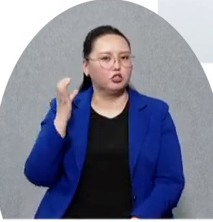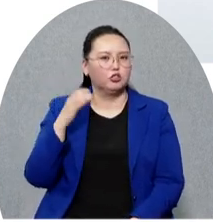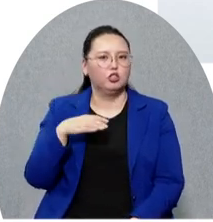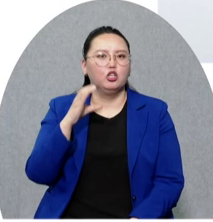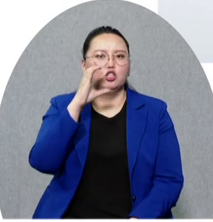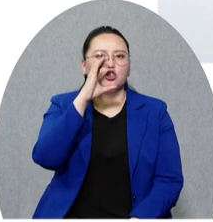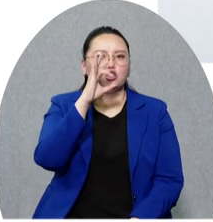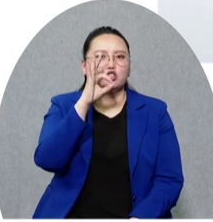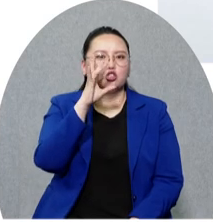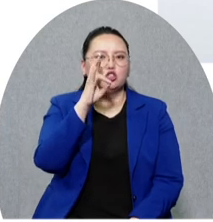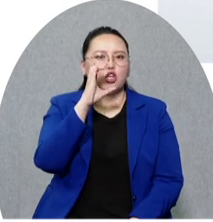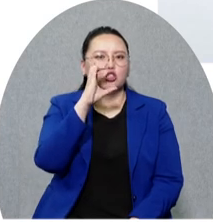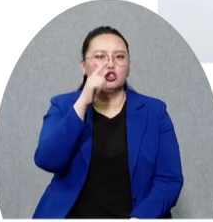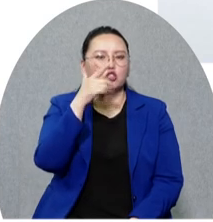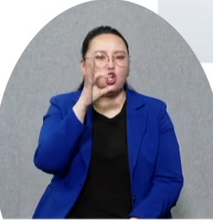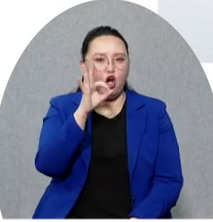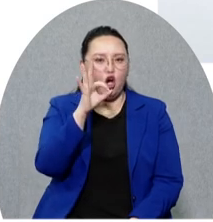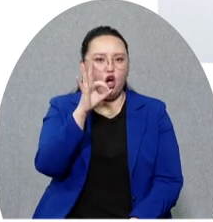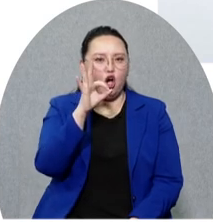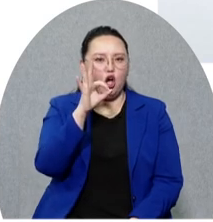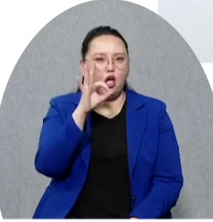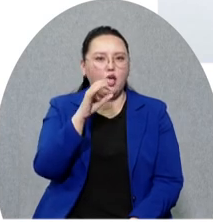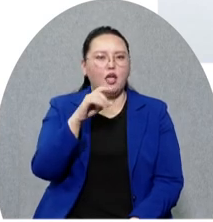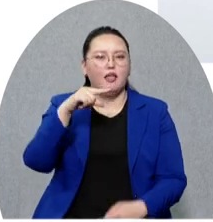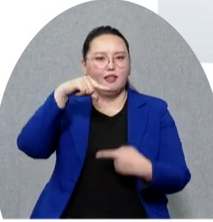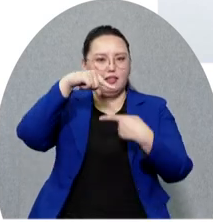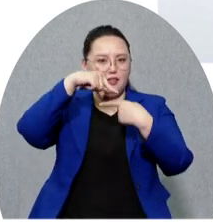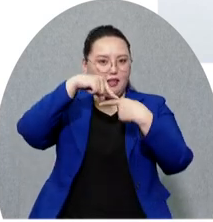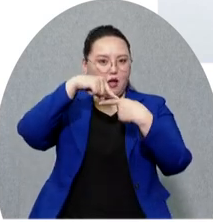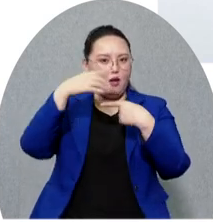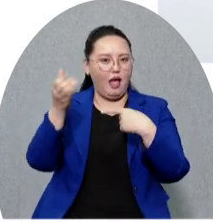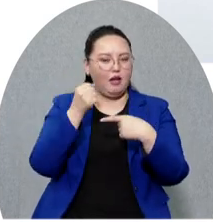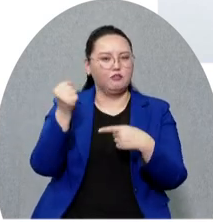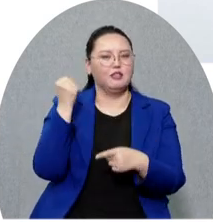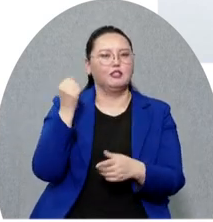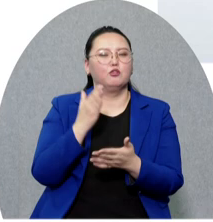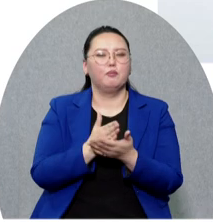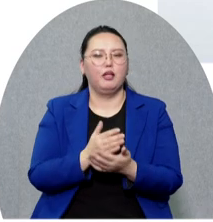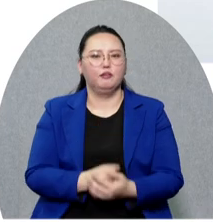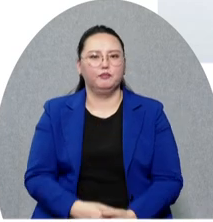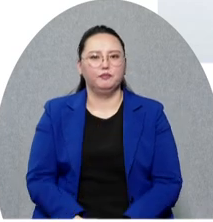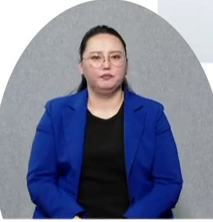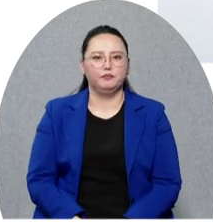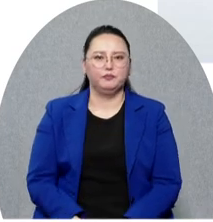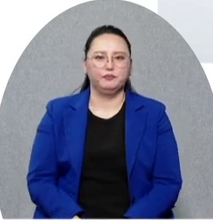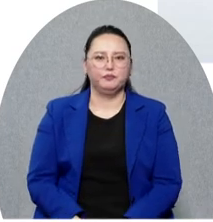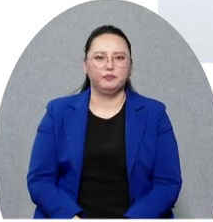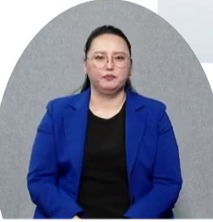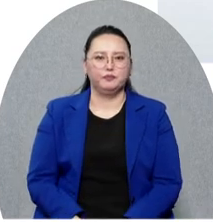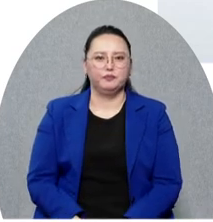мэтээр сонсох гэхлээр бусдаар үйлдэх хэвийн дагуур авж байгаа гэсэн үг. За энэ төрлийн